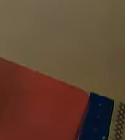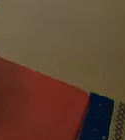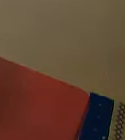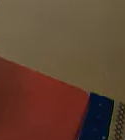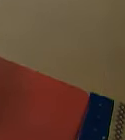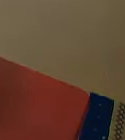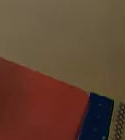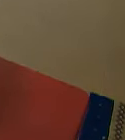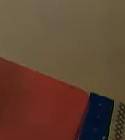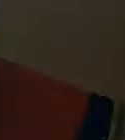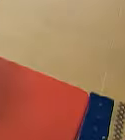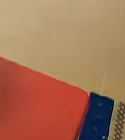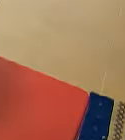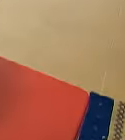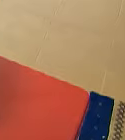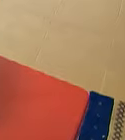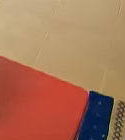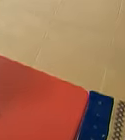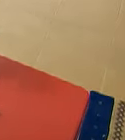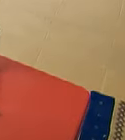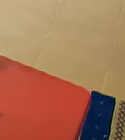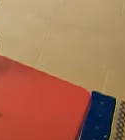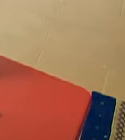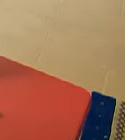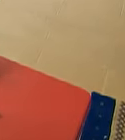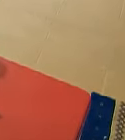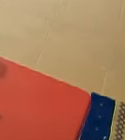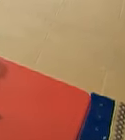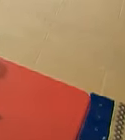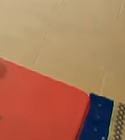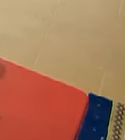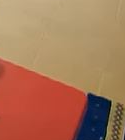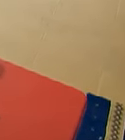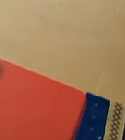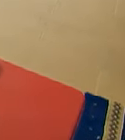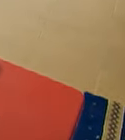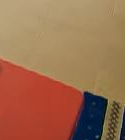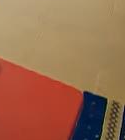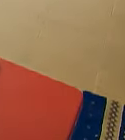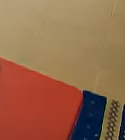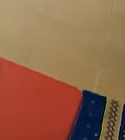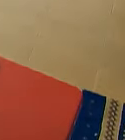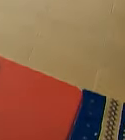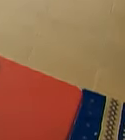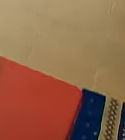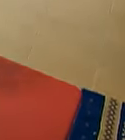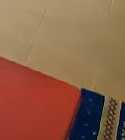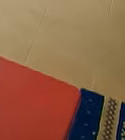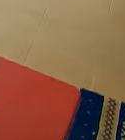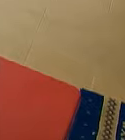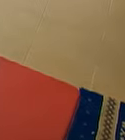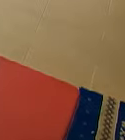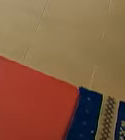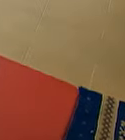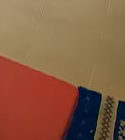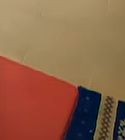rekod kehadiran jemaah. Melakukan sanitasi ruang solat dan kawasan sekitarnya termasuk tandas dan ruang